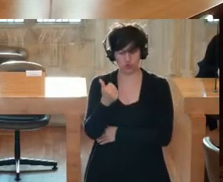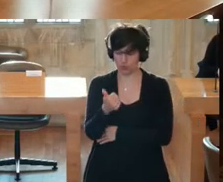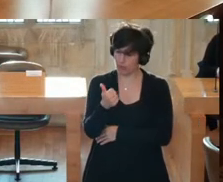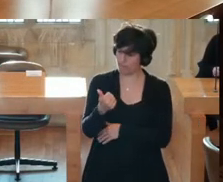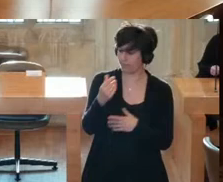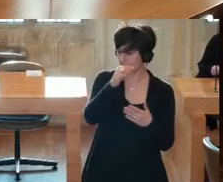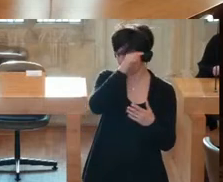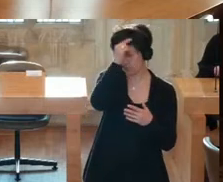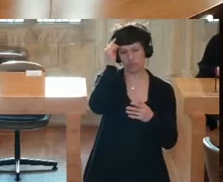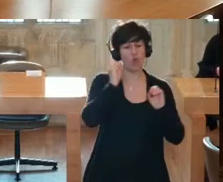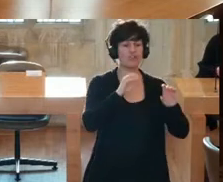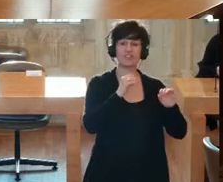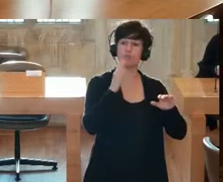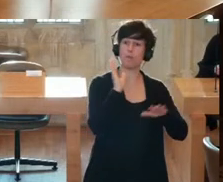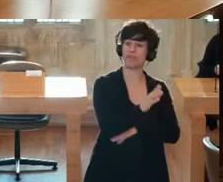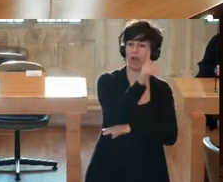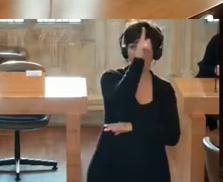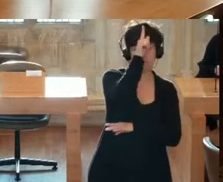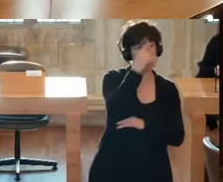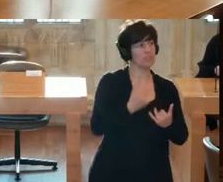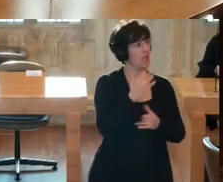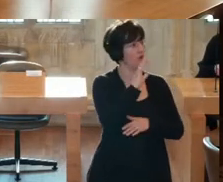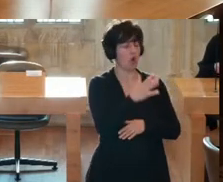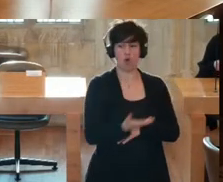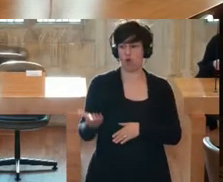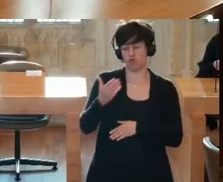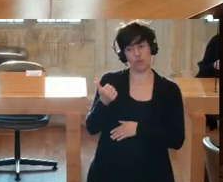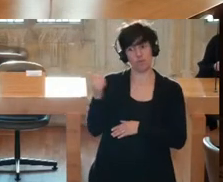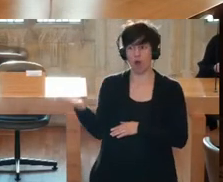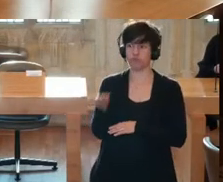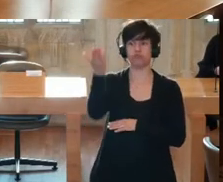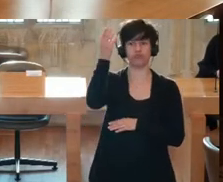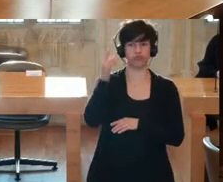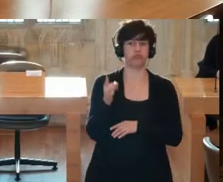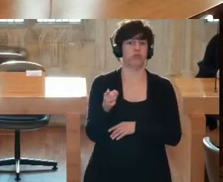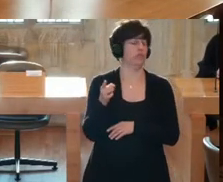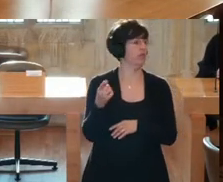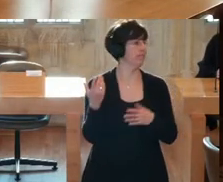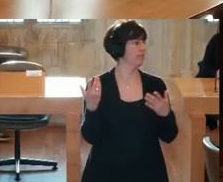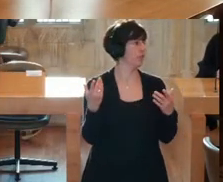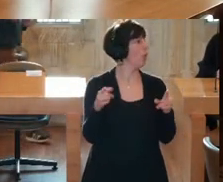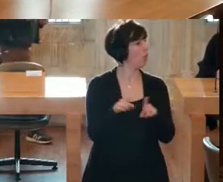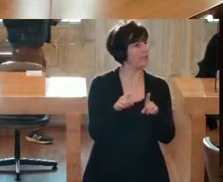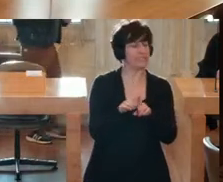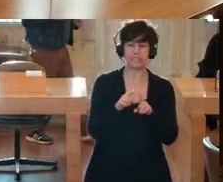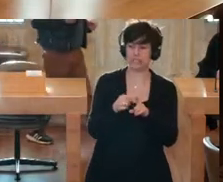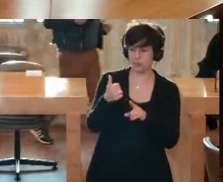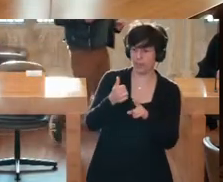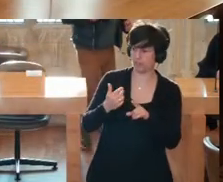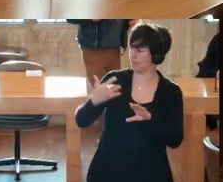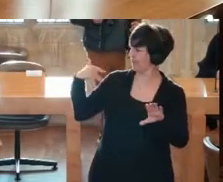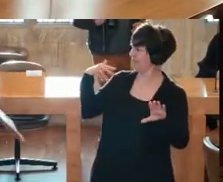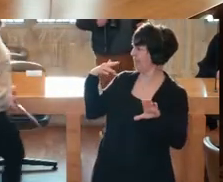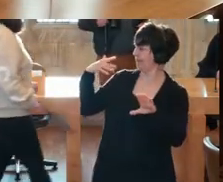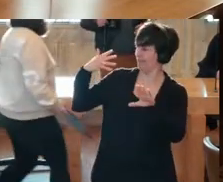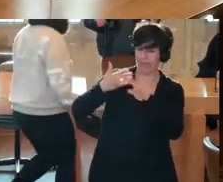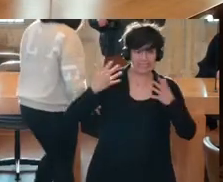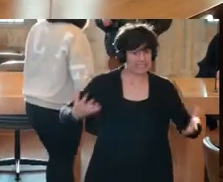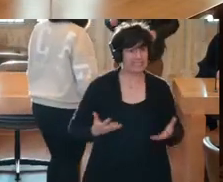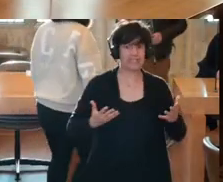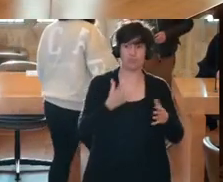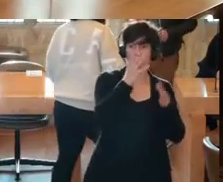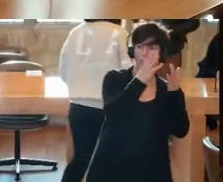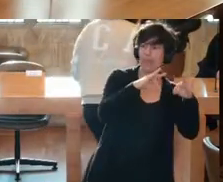effectivement l'enseignement de l'allemand à Caen et aussi la réconciliation entre nos